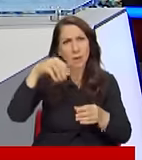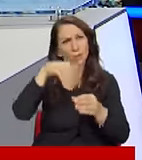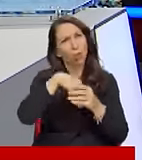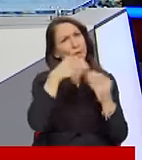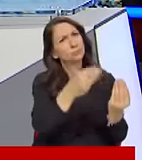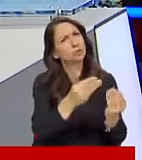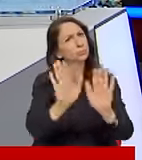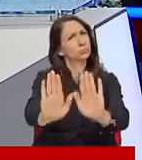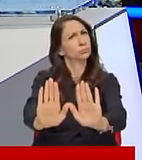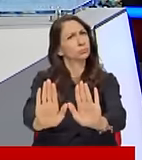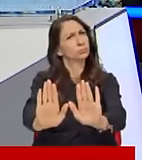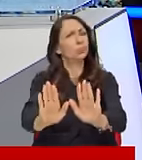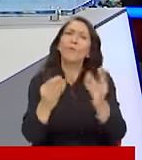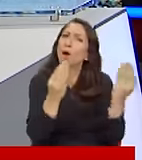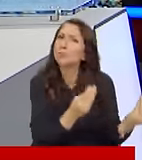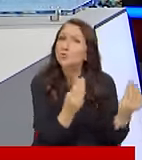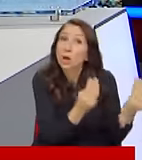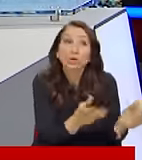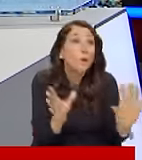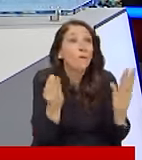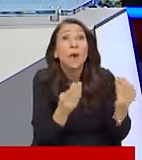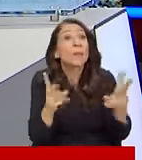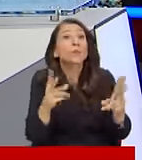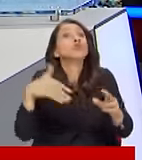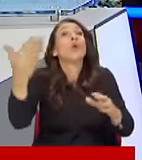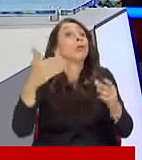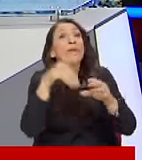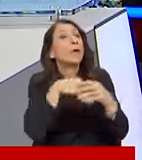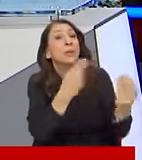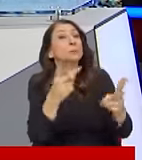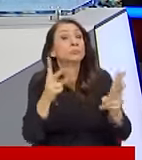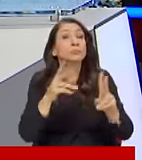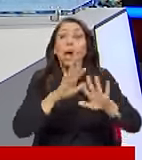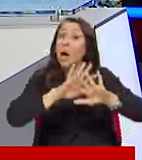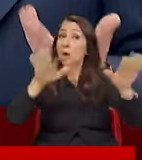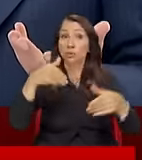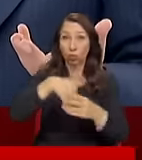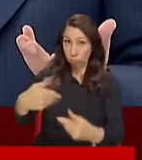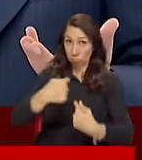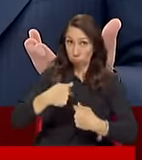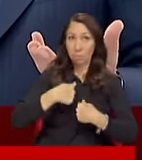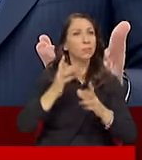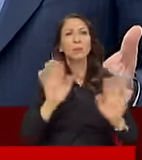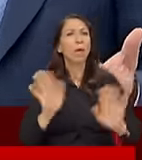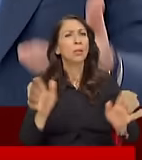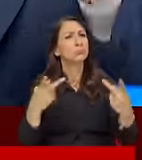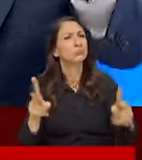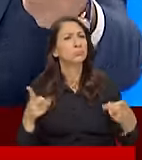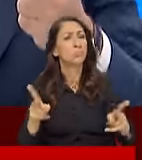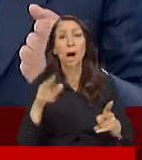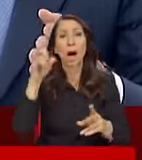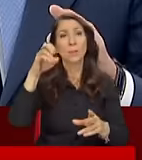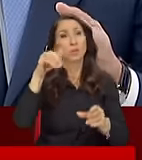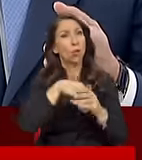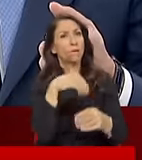vermiş vatandaşlarımız. Vermiş, verecek, verebilir. Daha sonra da verebilir. Bak bu ben, herkes bize oy verecek değil yani. AK Parti oy